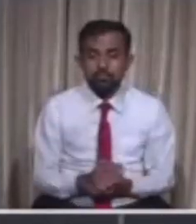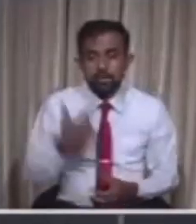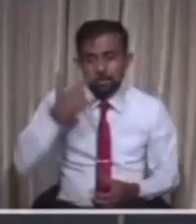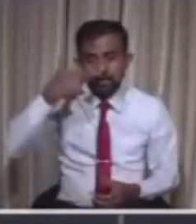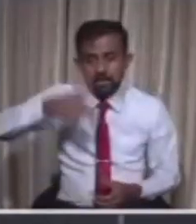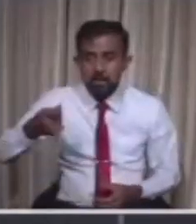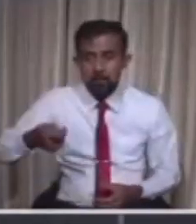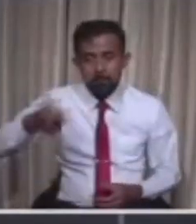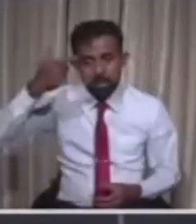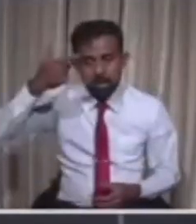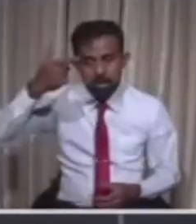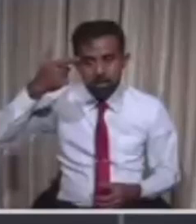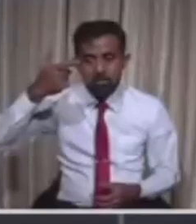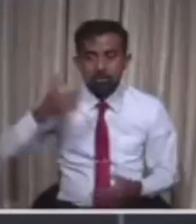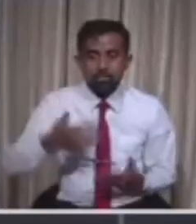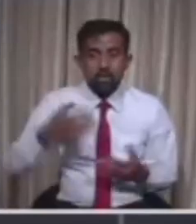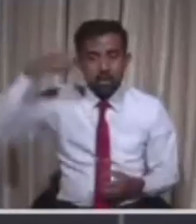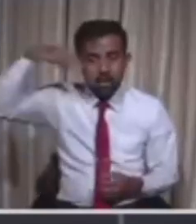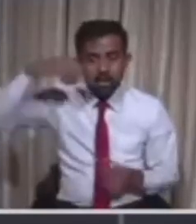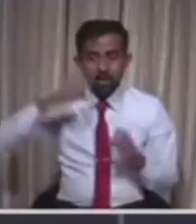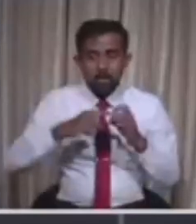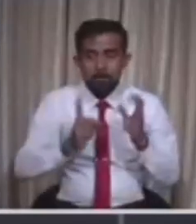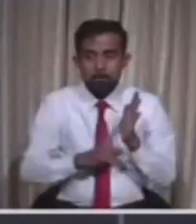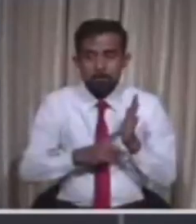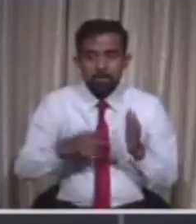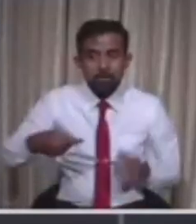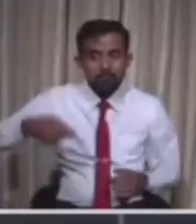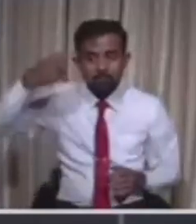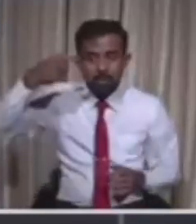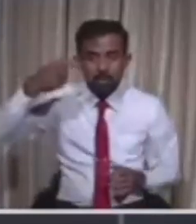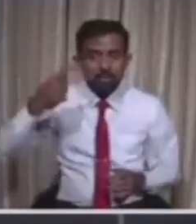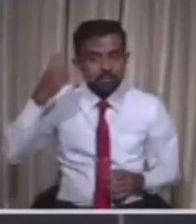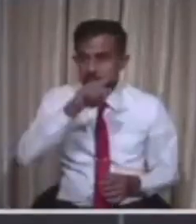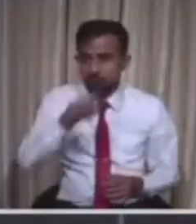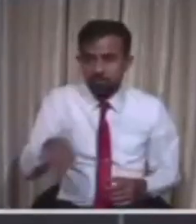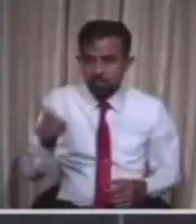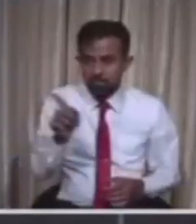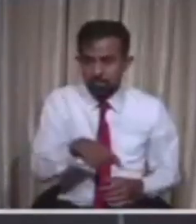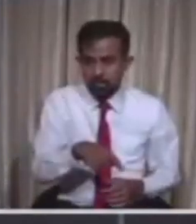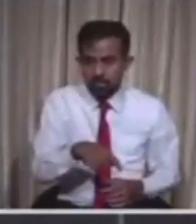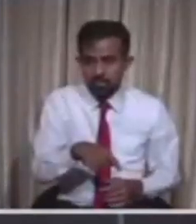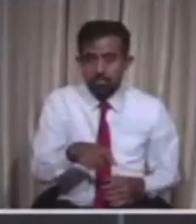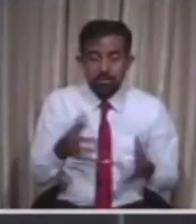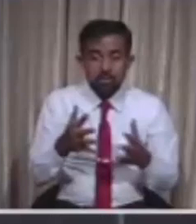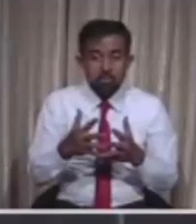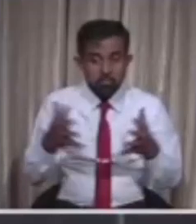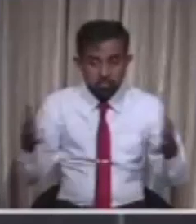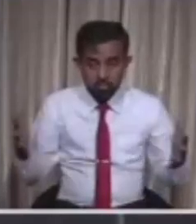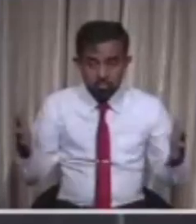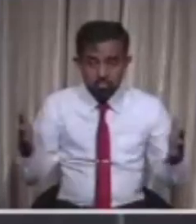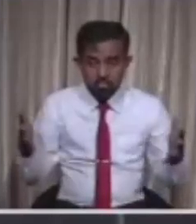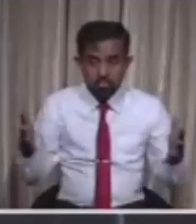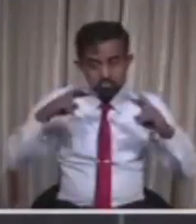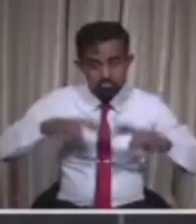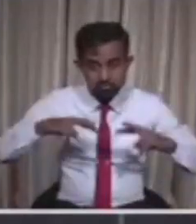වැඩි කිරීම හෝ එහෙමත් නැත්නම් ලයිට් බිල වැඩි කිරීම පමණක් කියලා කවුරු හරි හිතනවා නම් ඒක වැරදි. ඉතාමත්ම පුළුල් සහ